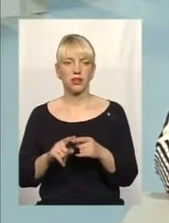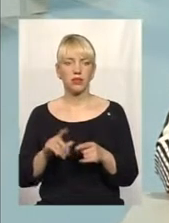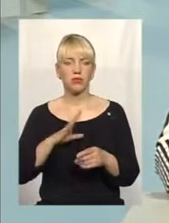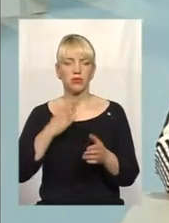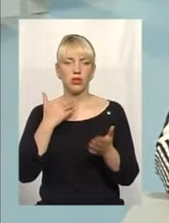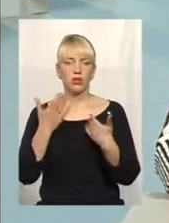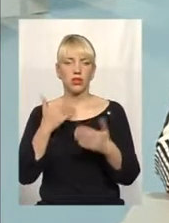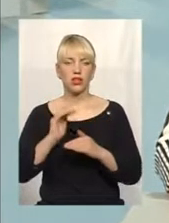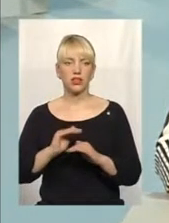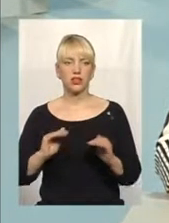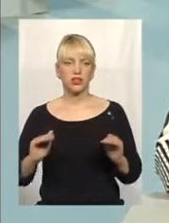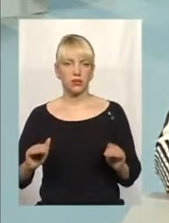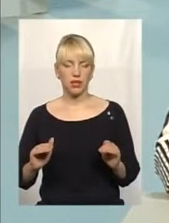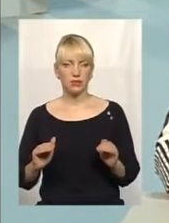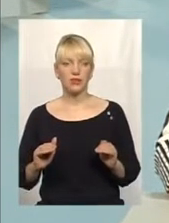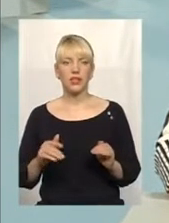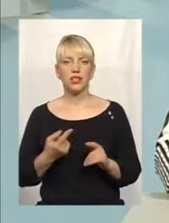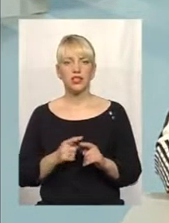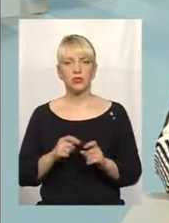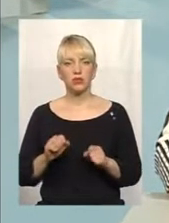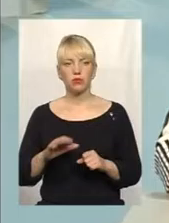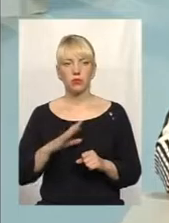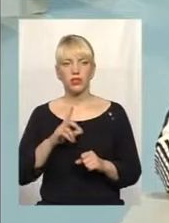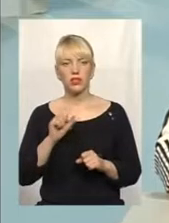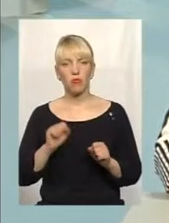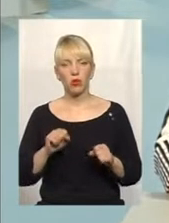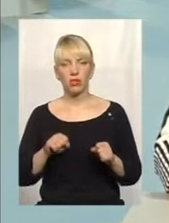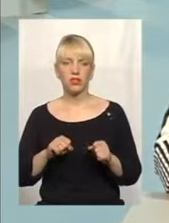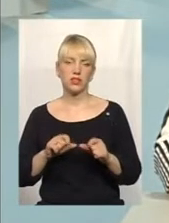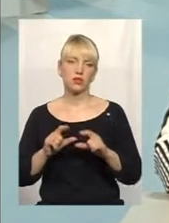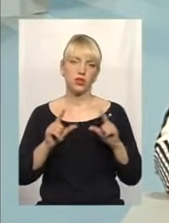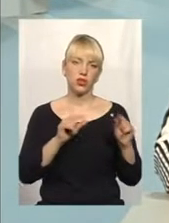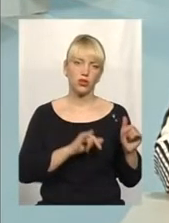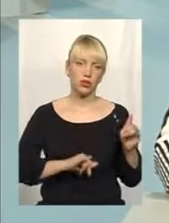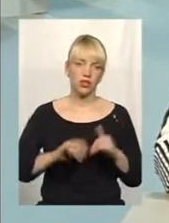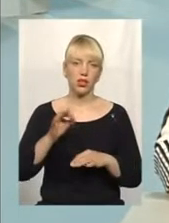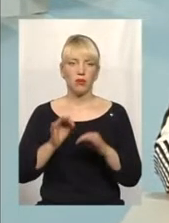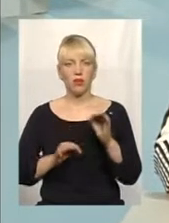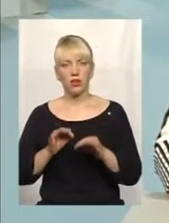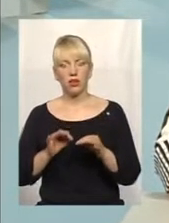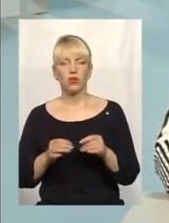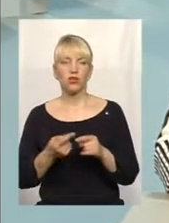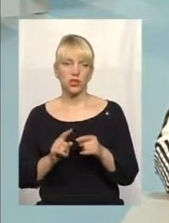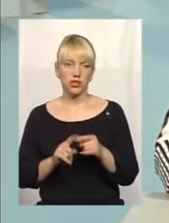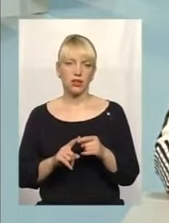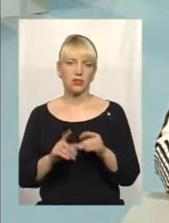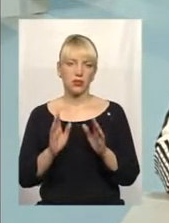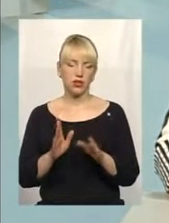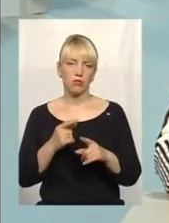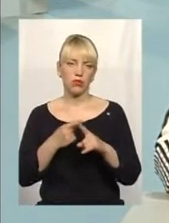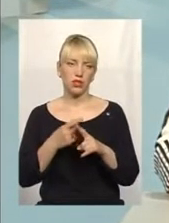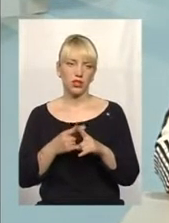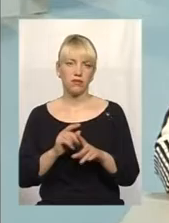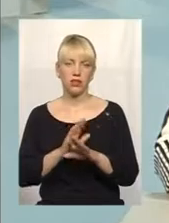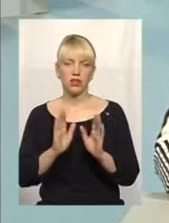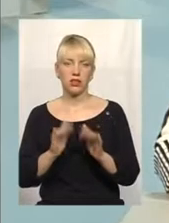контакт з дітьми, це може десь за можливість взяти, виїхати кудись з дитиною на природу. Це буде позитив не